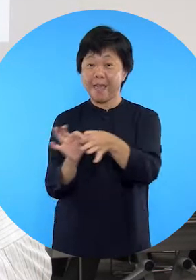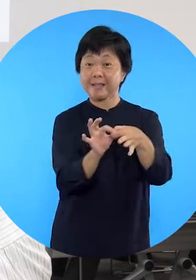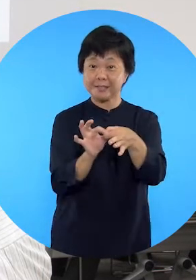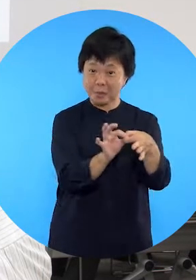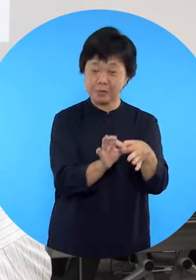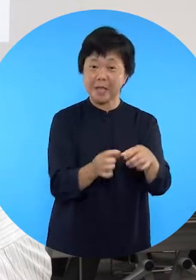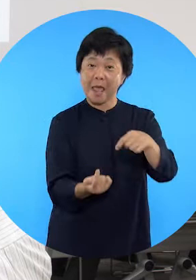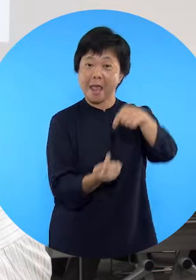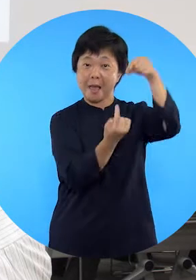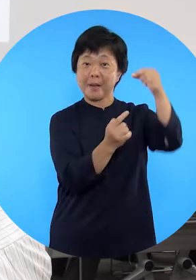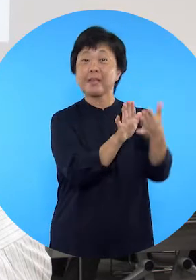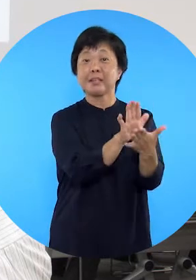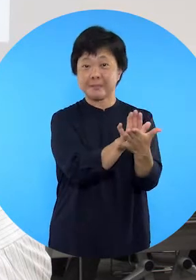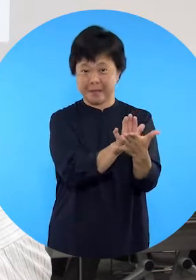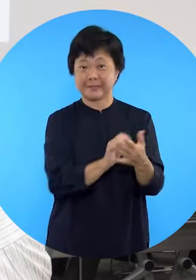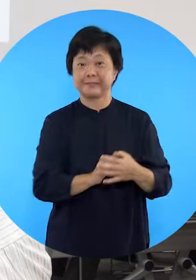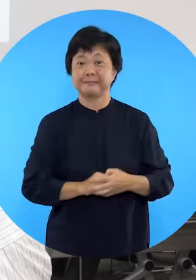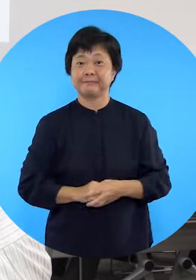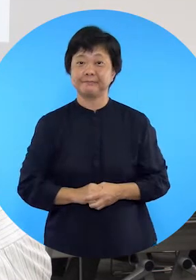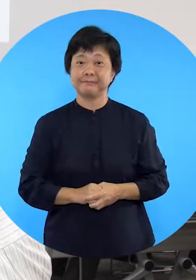続で選ばれています。